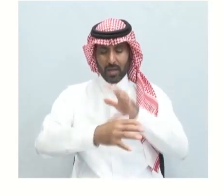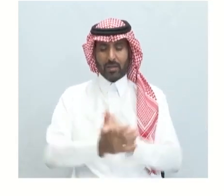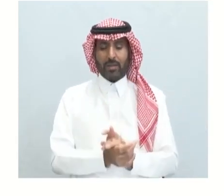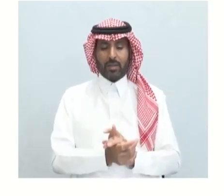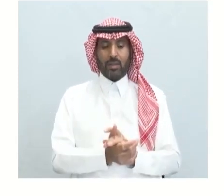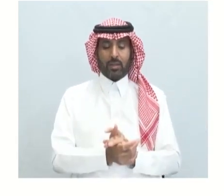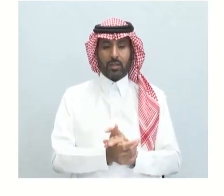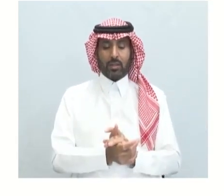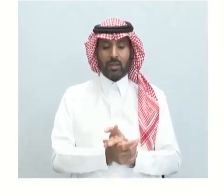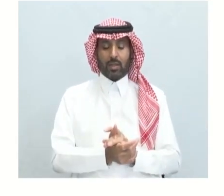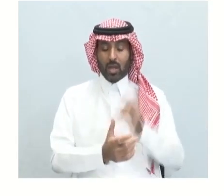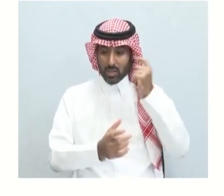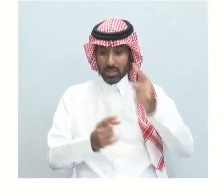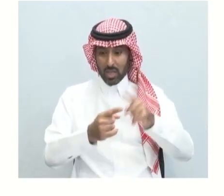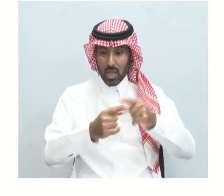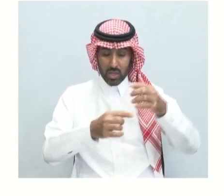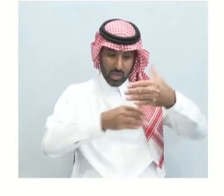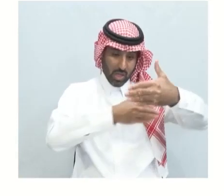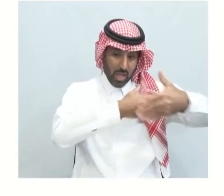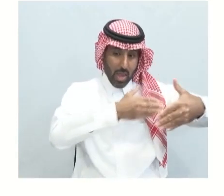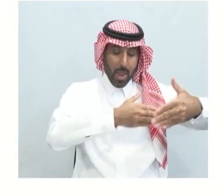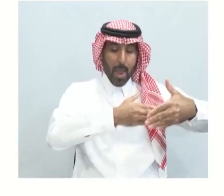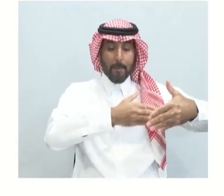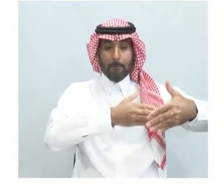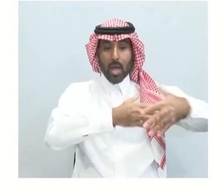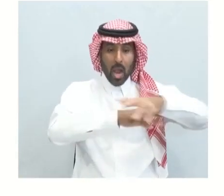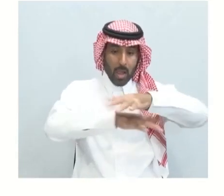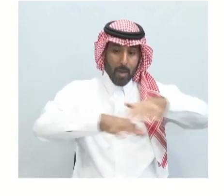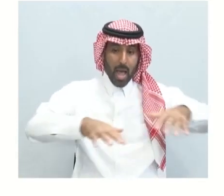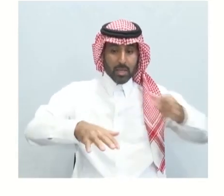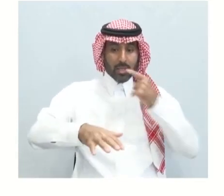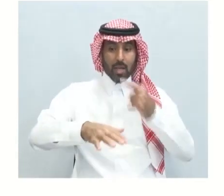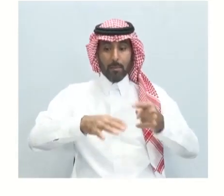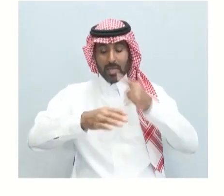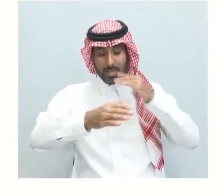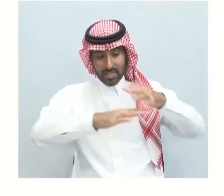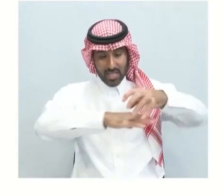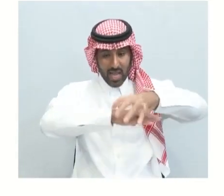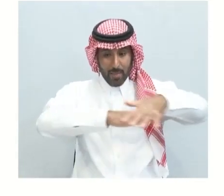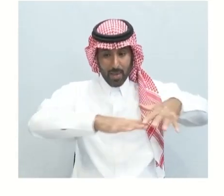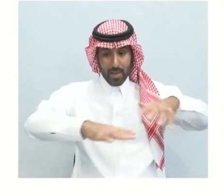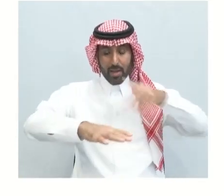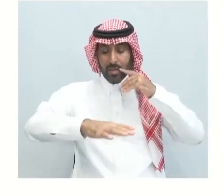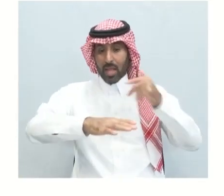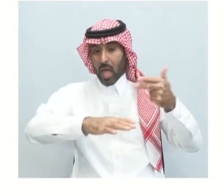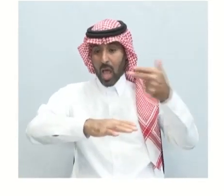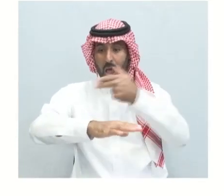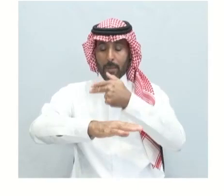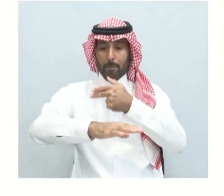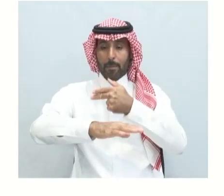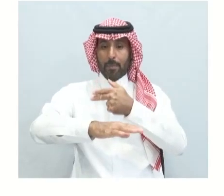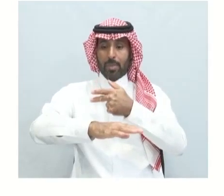وينحصر اقليم البحر الاحمر بين ساحل البحر الاحمر غربا